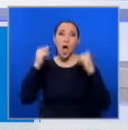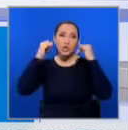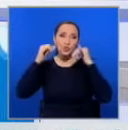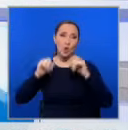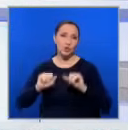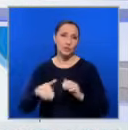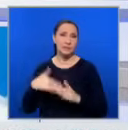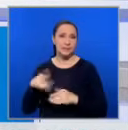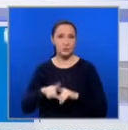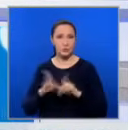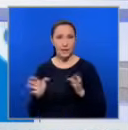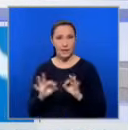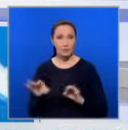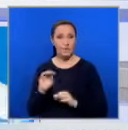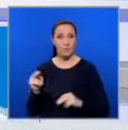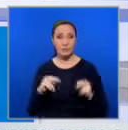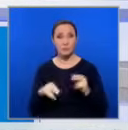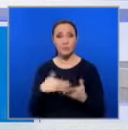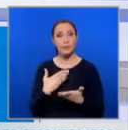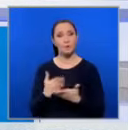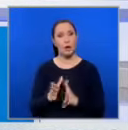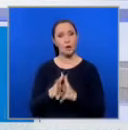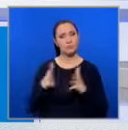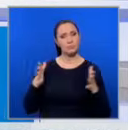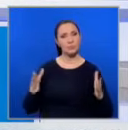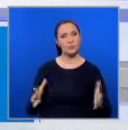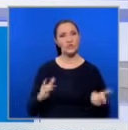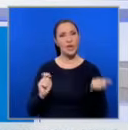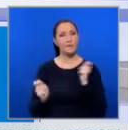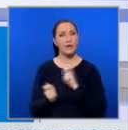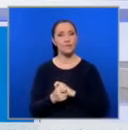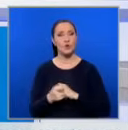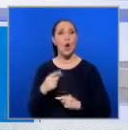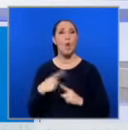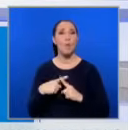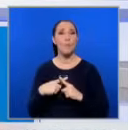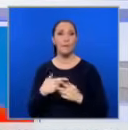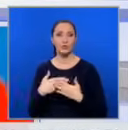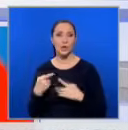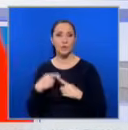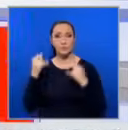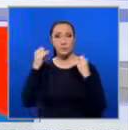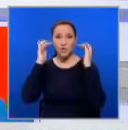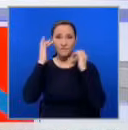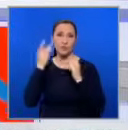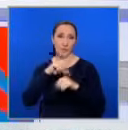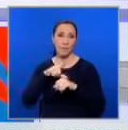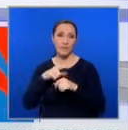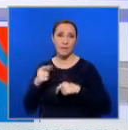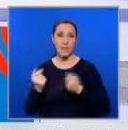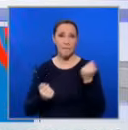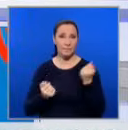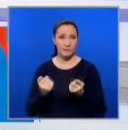зоозащитници, след като стана ясно, че Европейската комисия предлага мащабна реформа за хуманно отношение към животните по време на превоз. Според